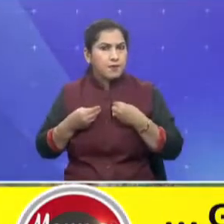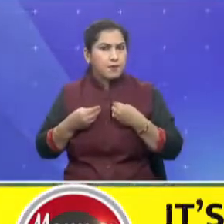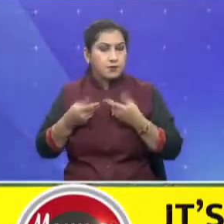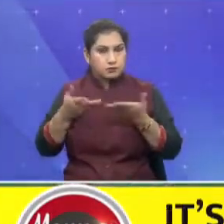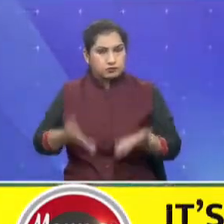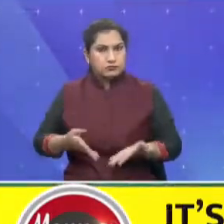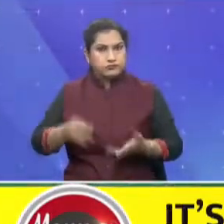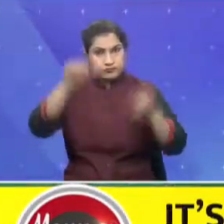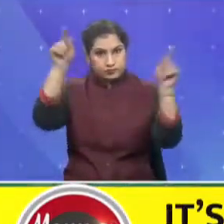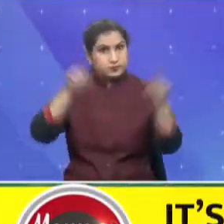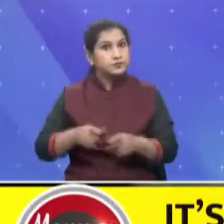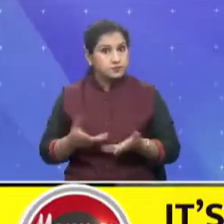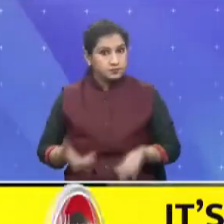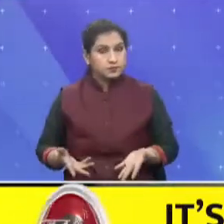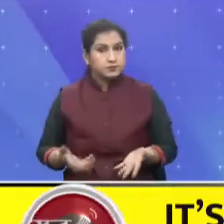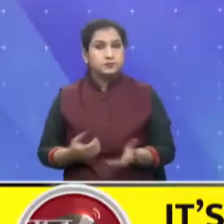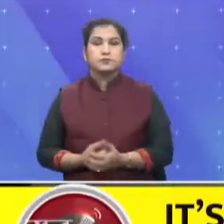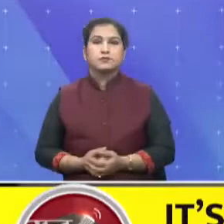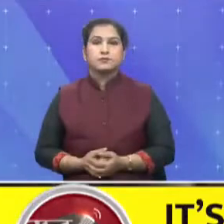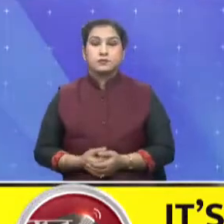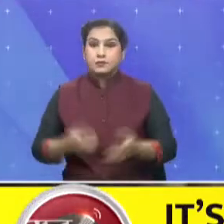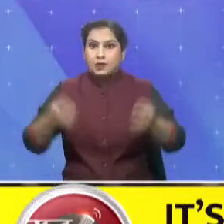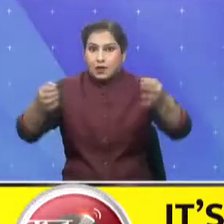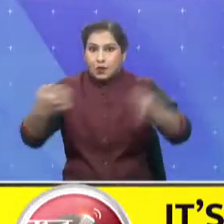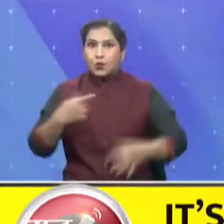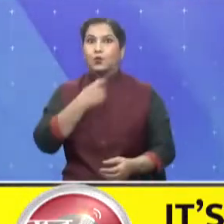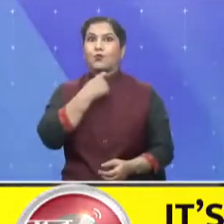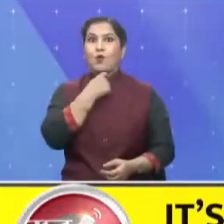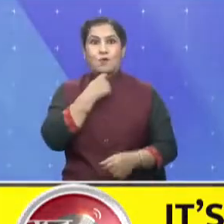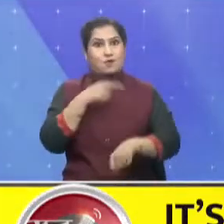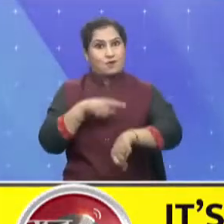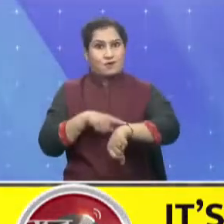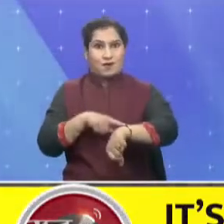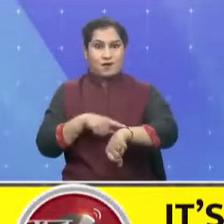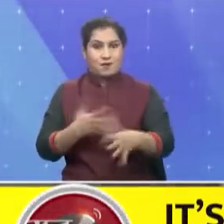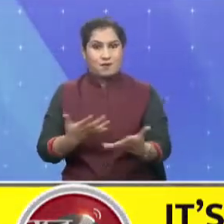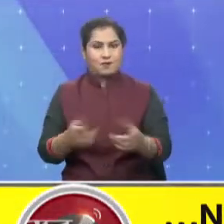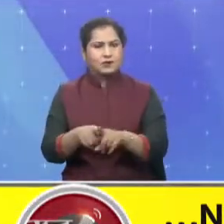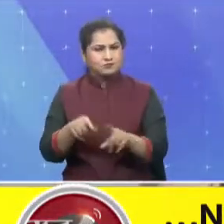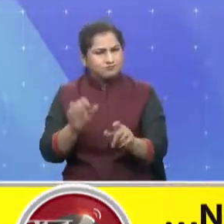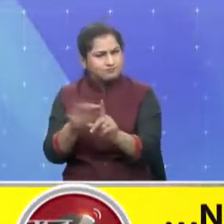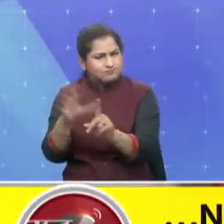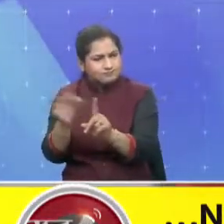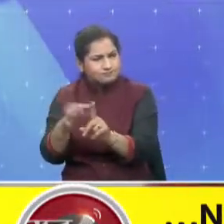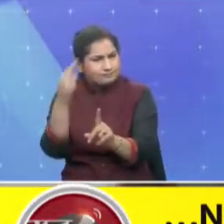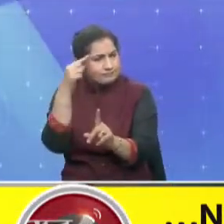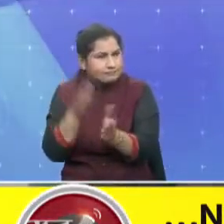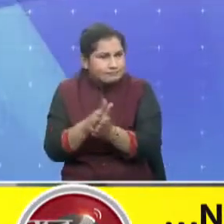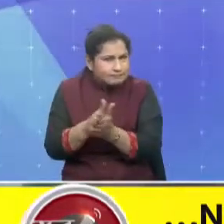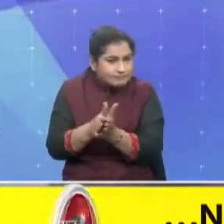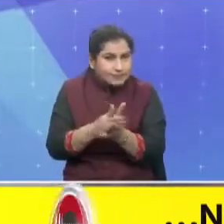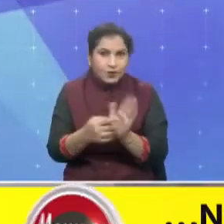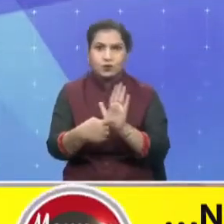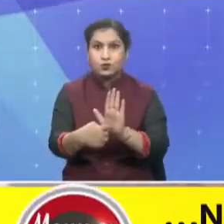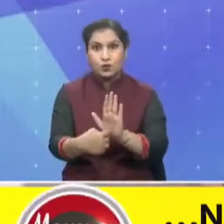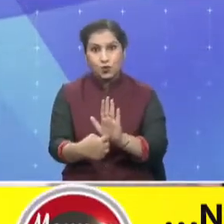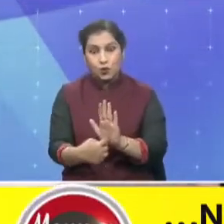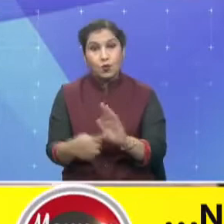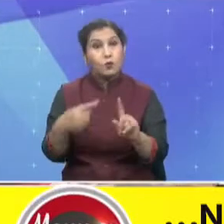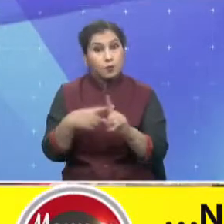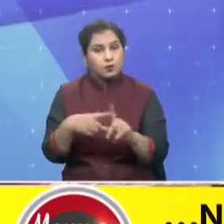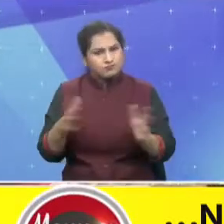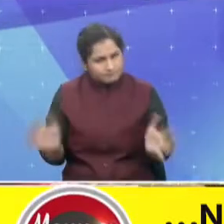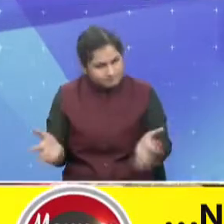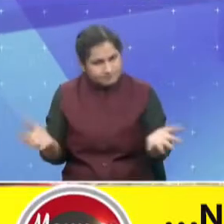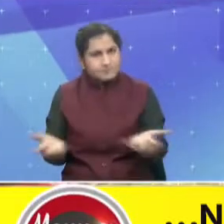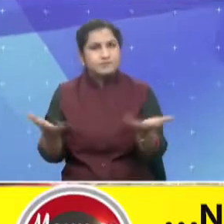ये देश के लिए नए संकल्प लेने का, कुछ कर गुजरने की इच्छा शक्ति दिखाने का